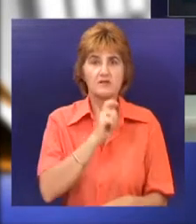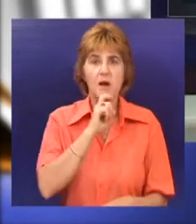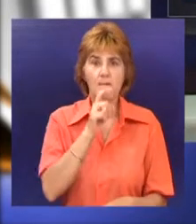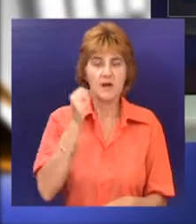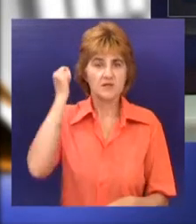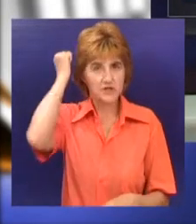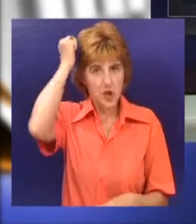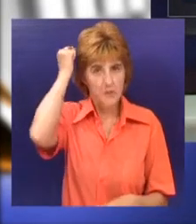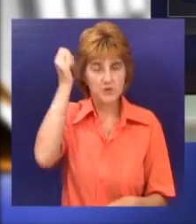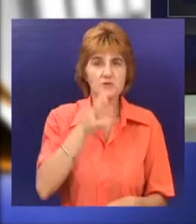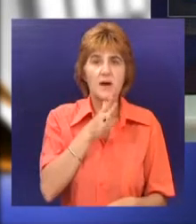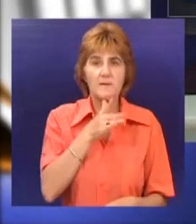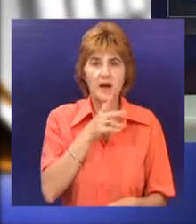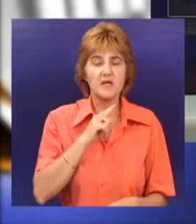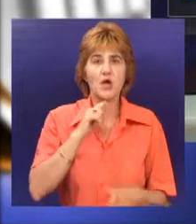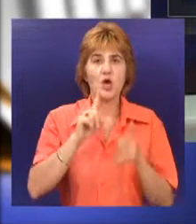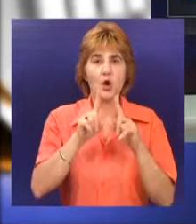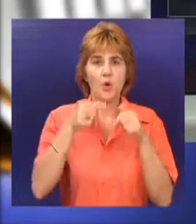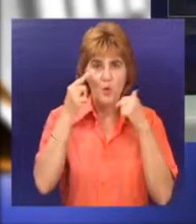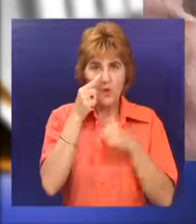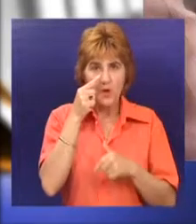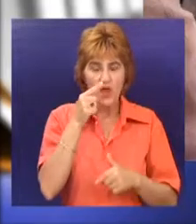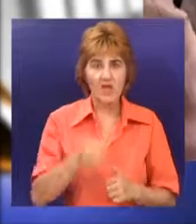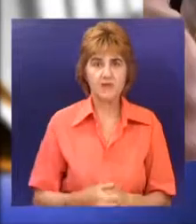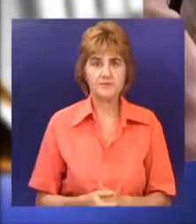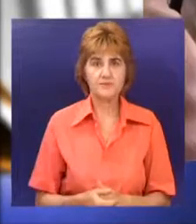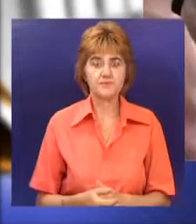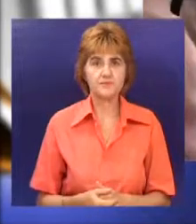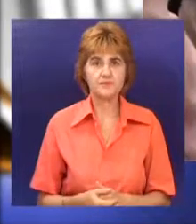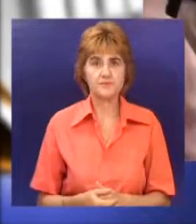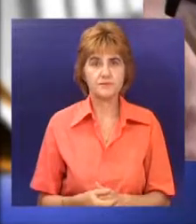Mađarske, Bosne i Hercegovine, Makedonije i Ukrajine.